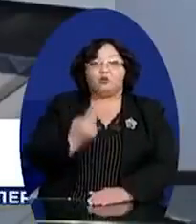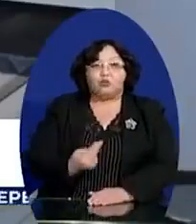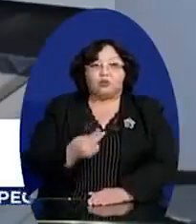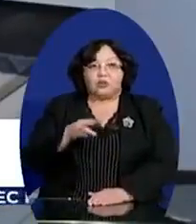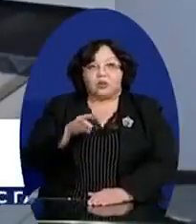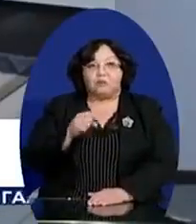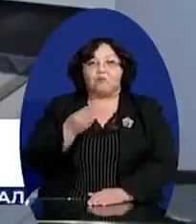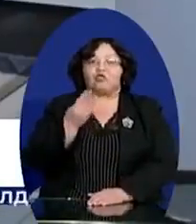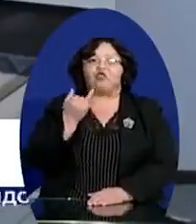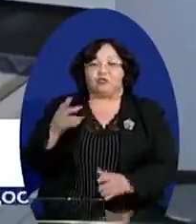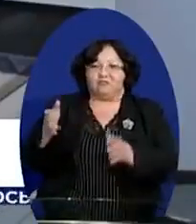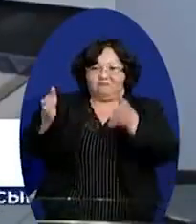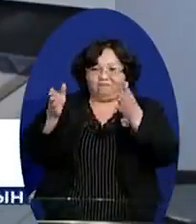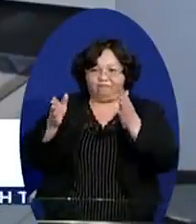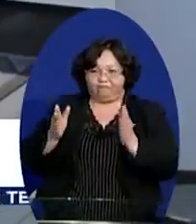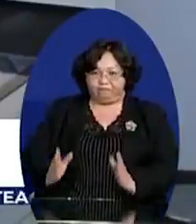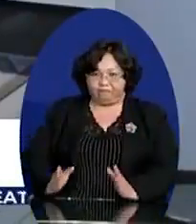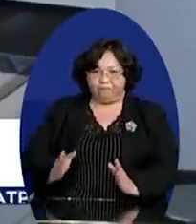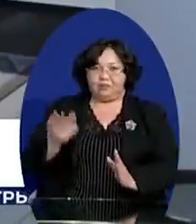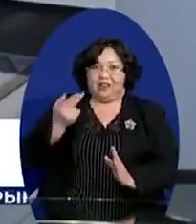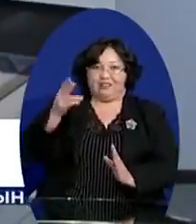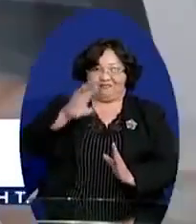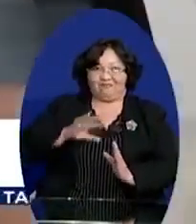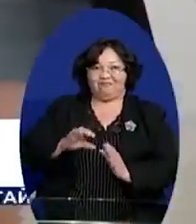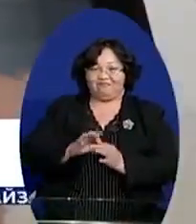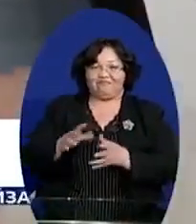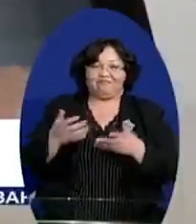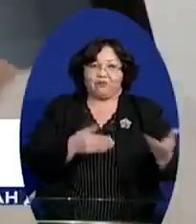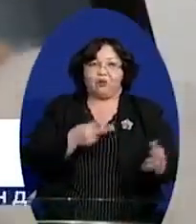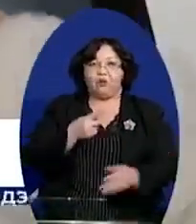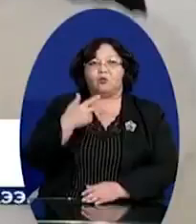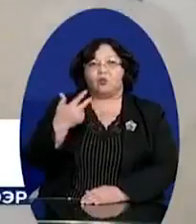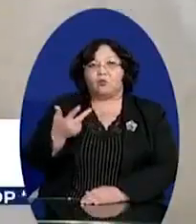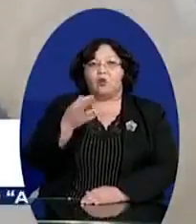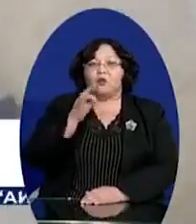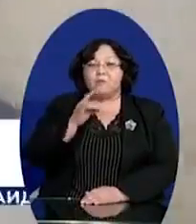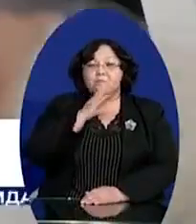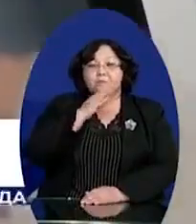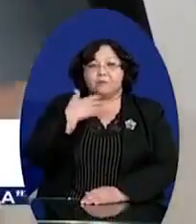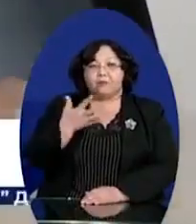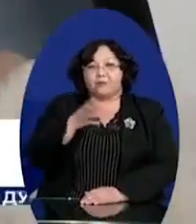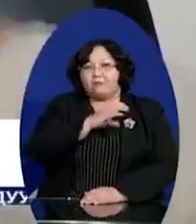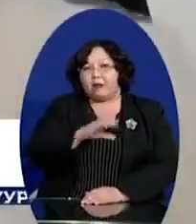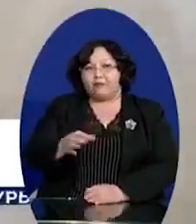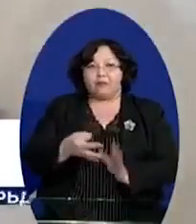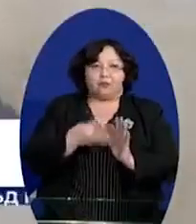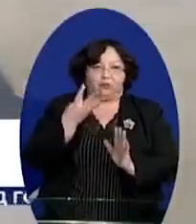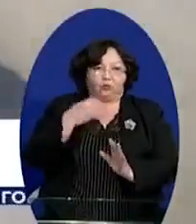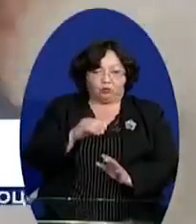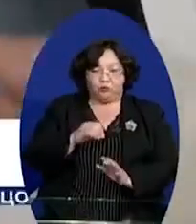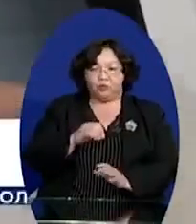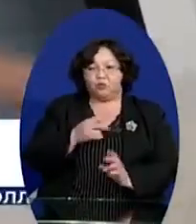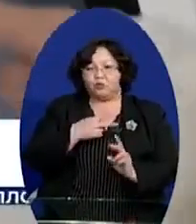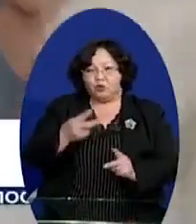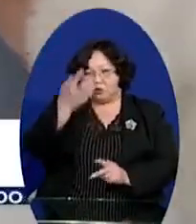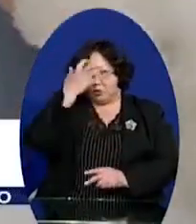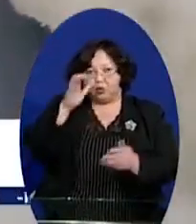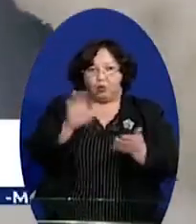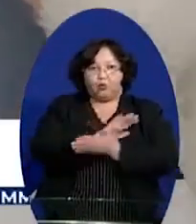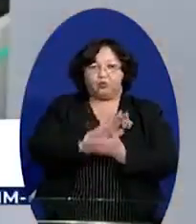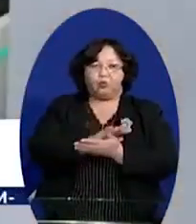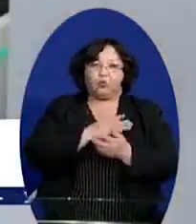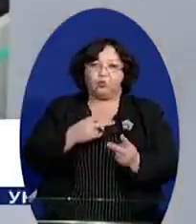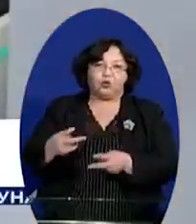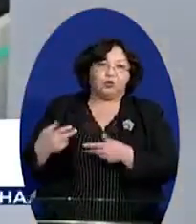байна. Цаашид үйлчилгээний төрөл тоог нэмэгдүүлж 23 он гэхэд 55 байгууллагын 800 орчим үйлчилгээг төрийн цахим үйлчилгээний хурдан цэгээр